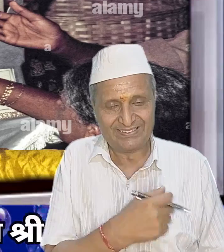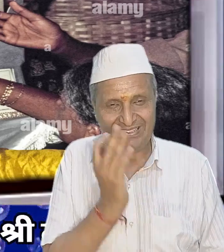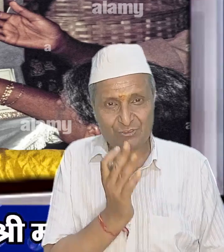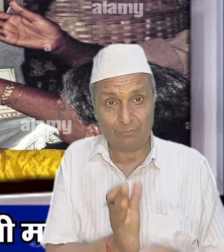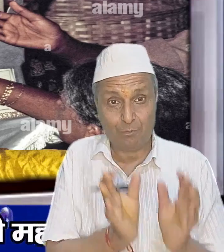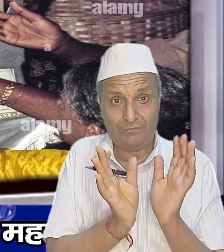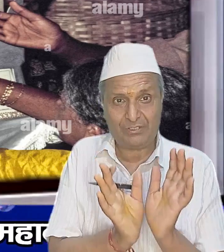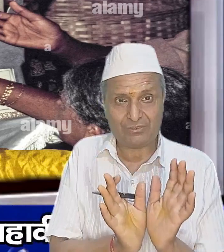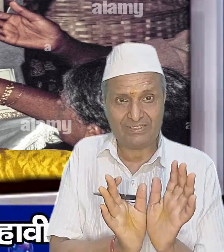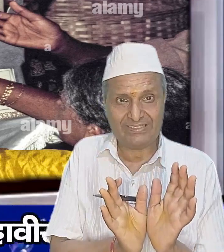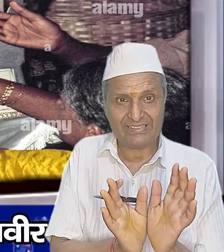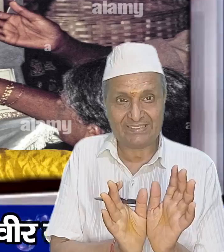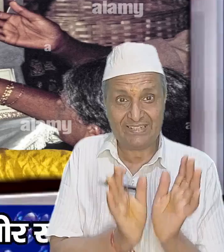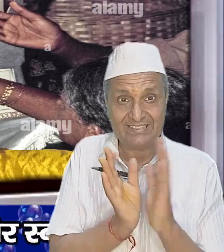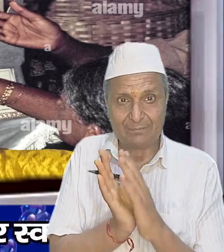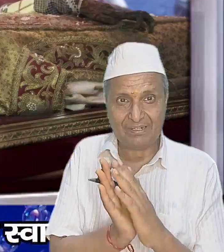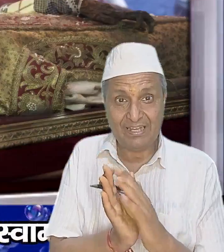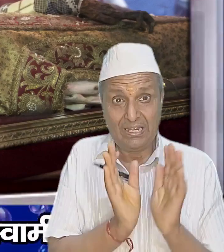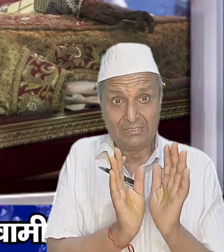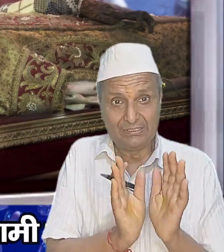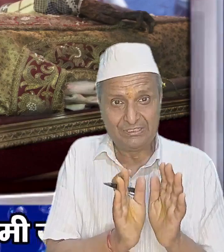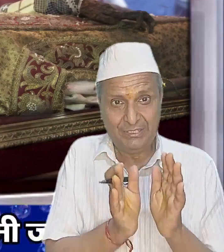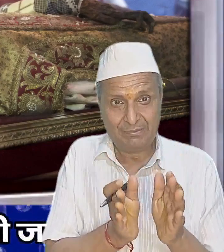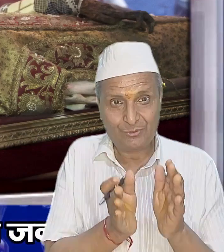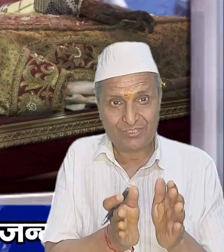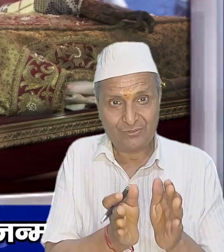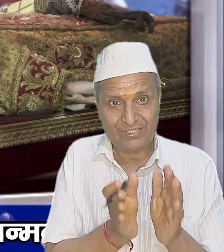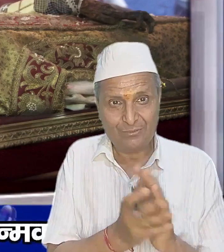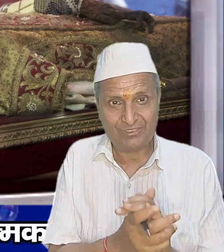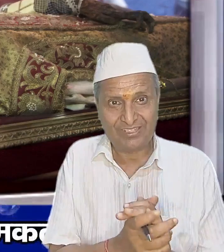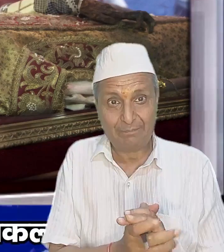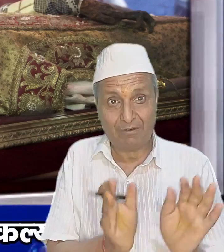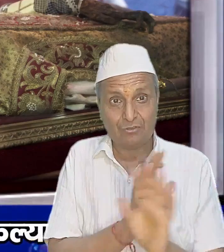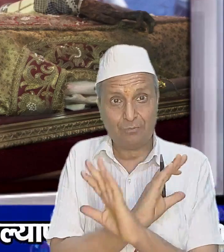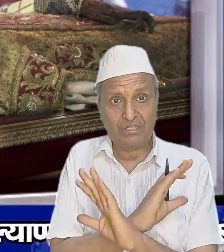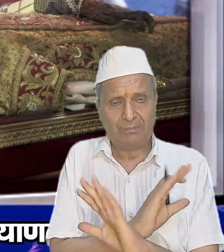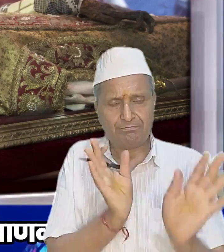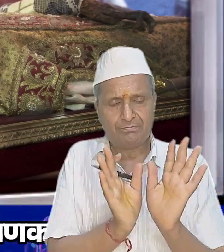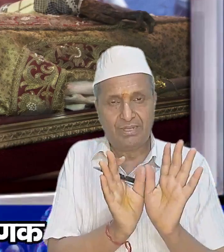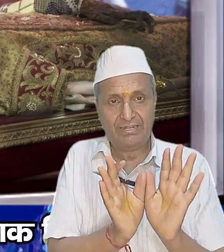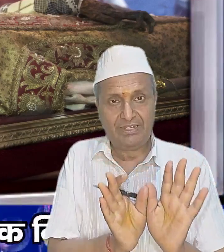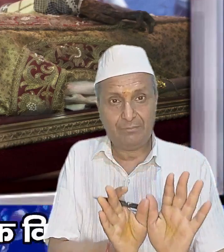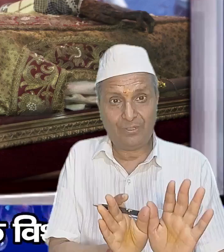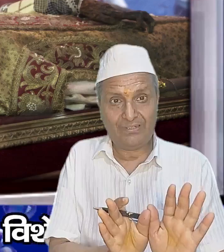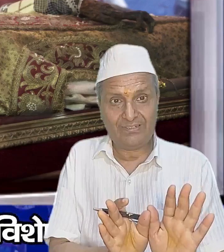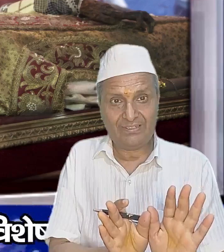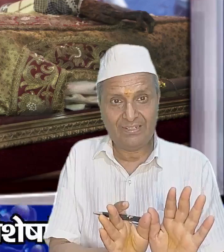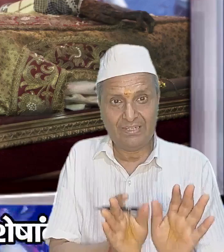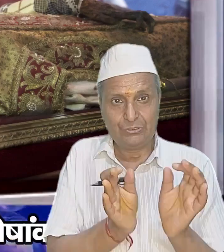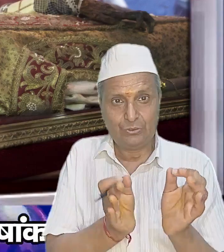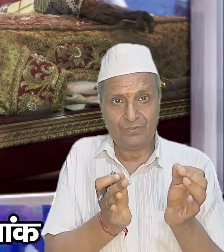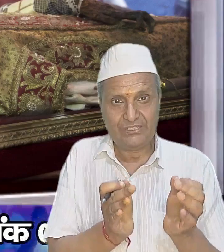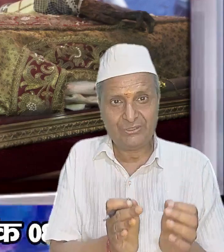है, तुमने पूरे साम्राज्य का तहस नहस किया है, तुमने बराबर उन लोगों को भू पिलाया है, तुमने लाखों की संख्या में ईसाई पैदा की है, हम